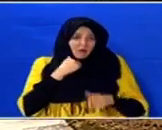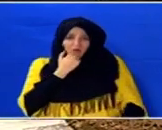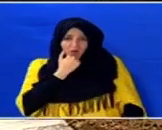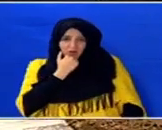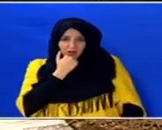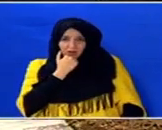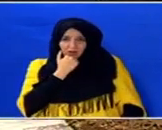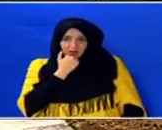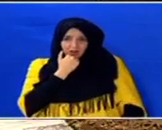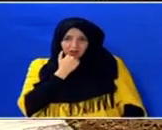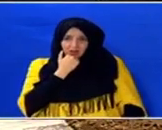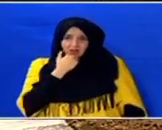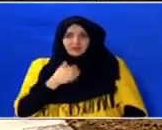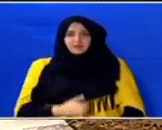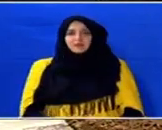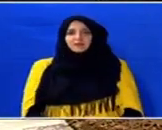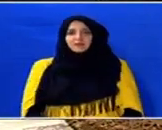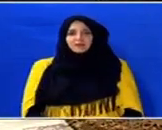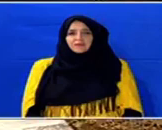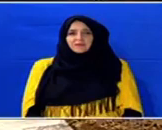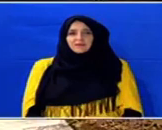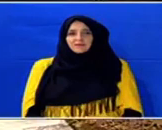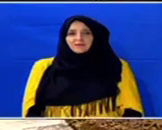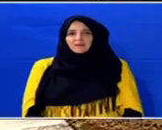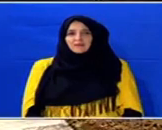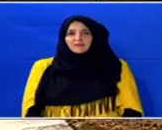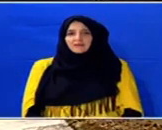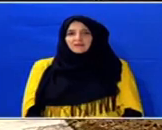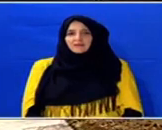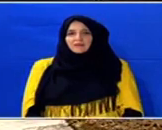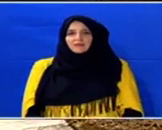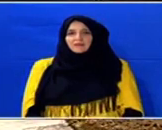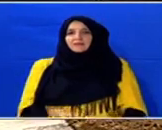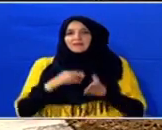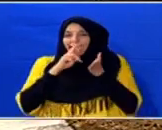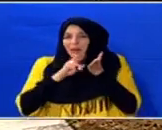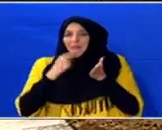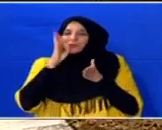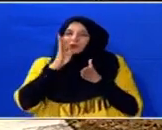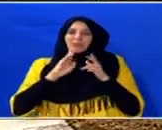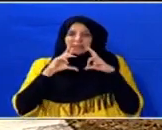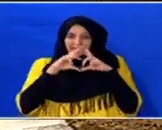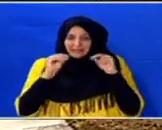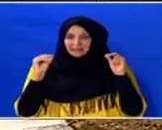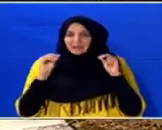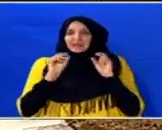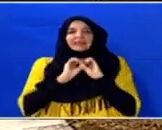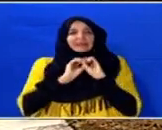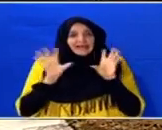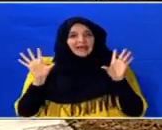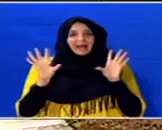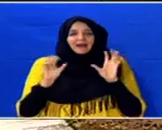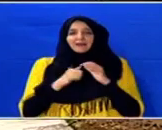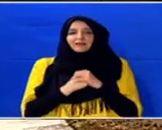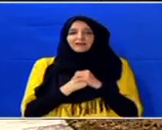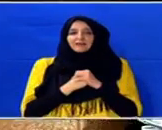وضع شيء. فهمت سؤالها؟ لا لا عاودي هنا بعقل الله يحفظك، فش الشيخ يسمعك ويفهمك ويعطيك الإجابة